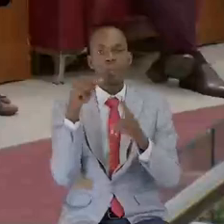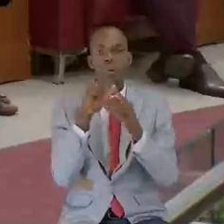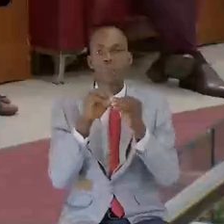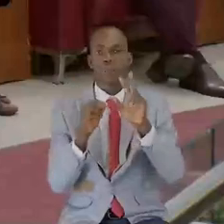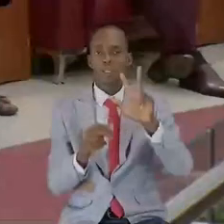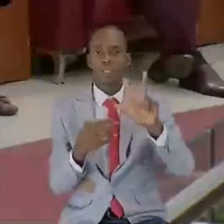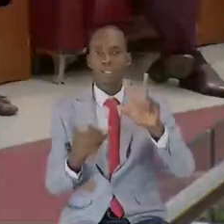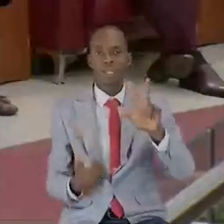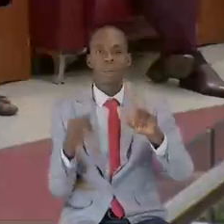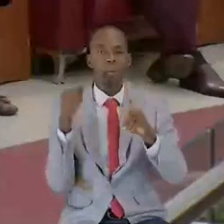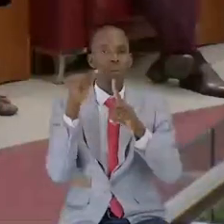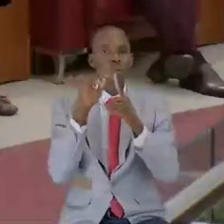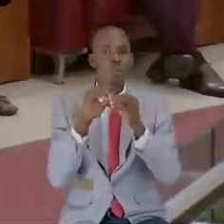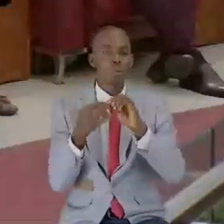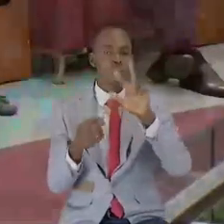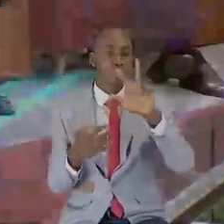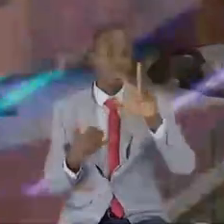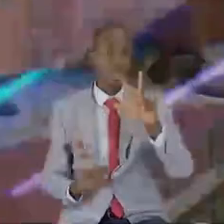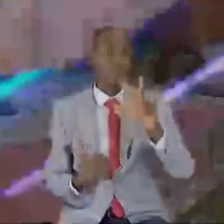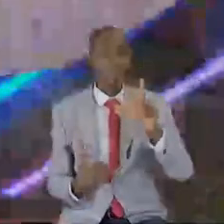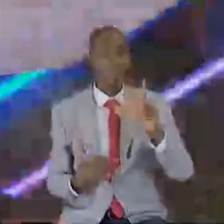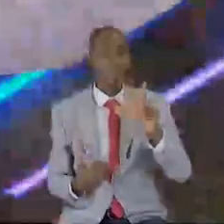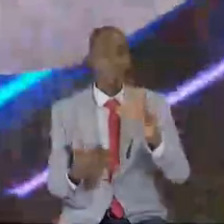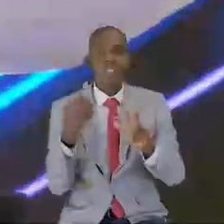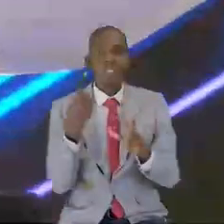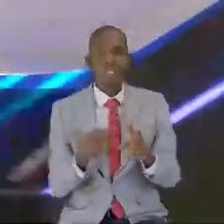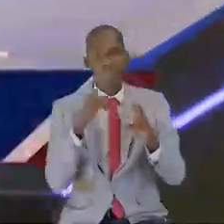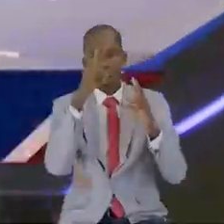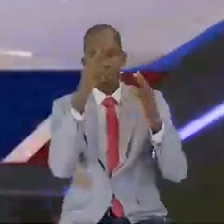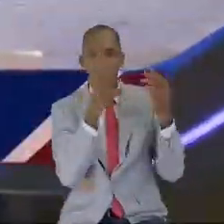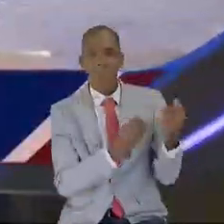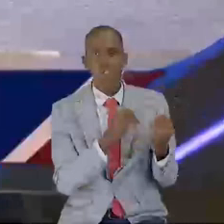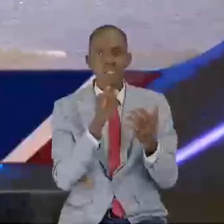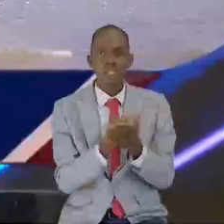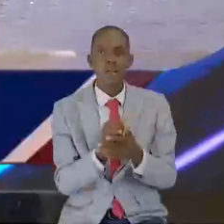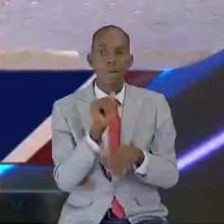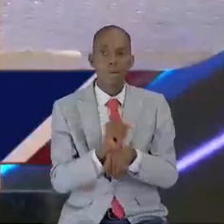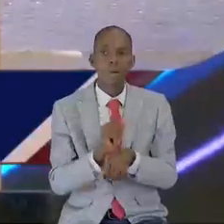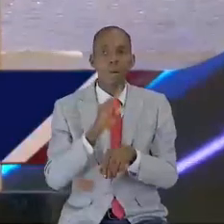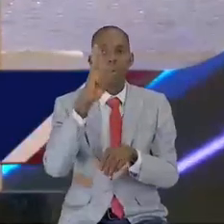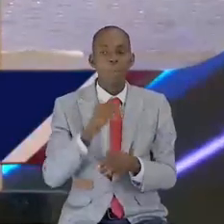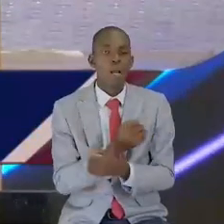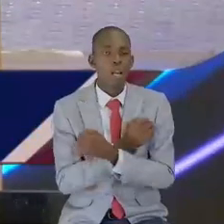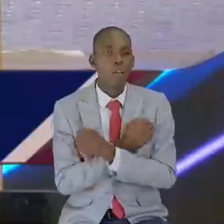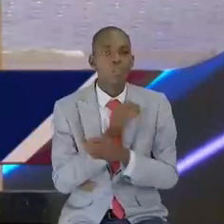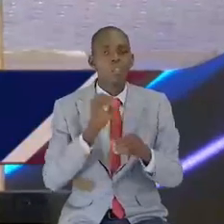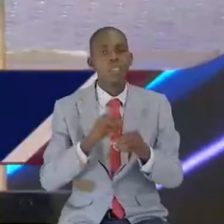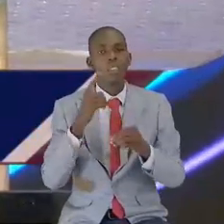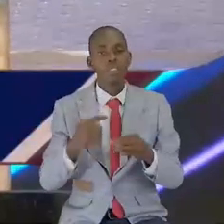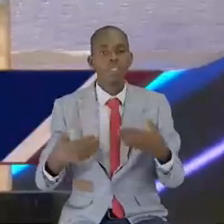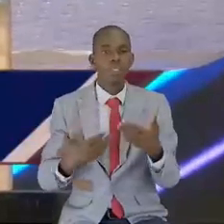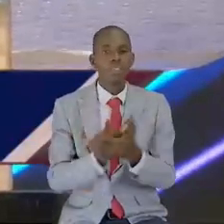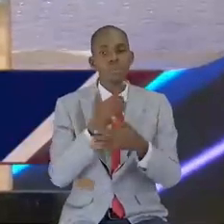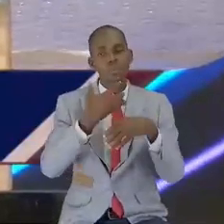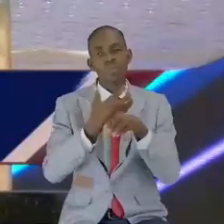Troisième point maintenant. Troisième point, la foi agissante par l'amour dans la